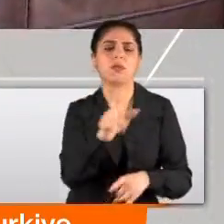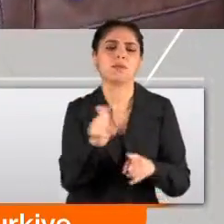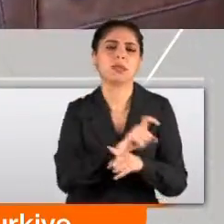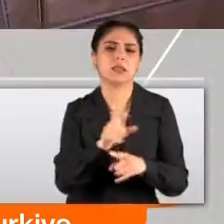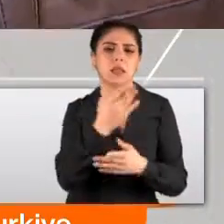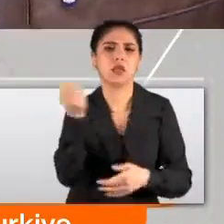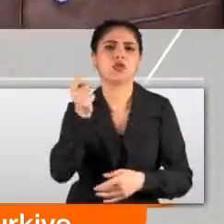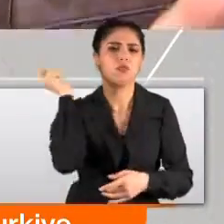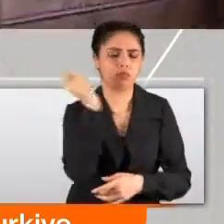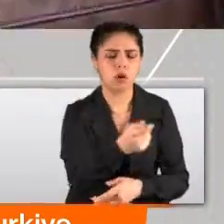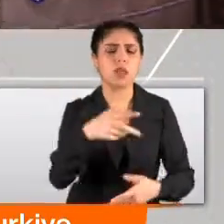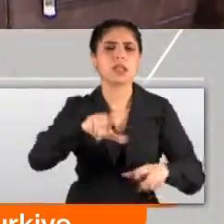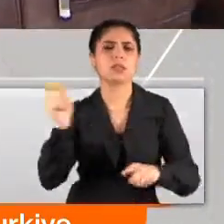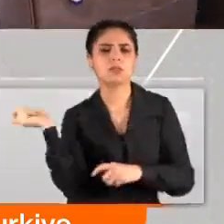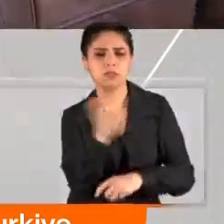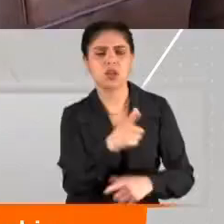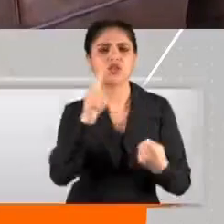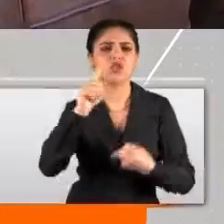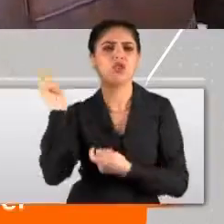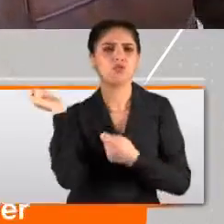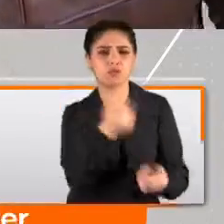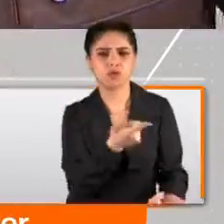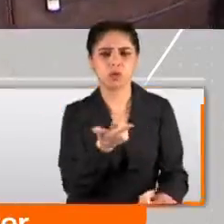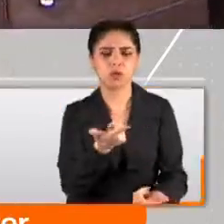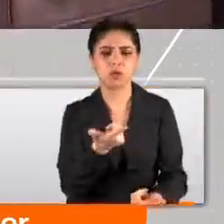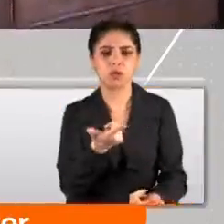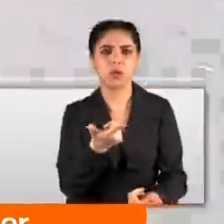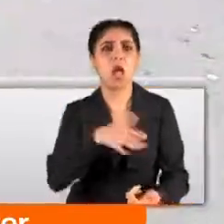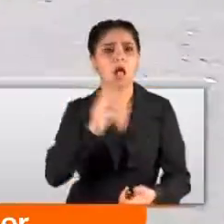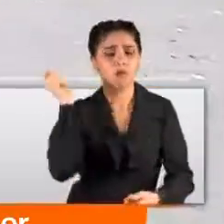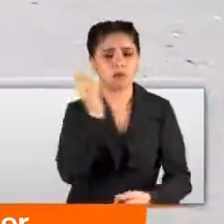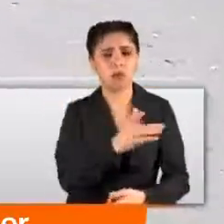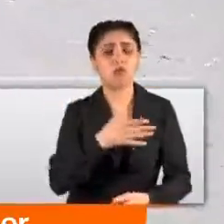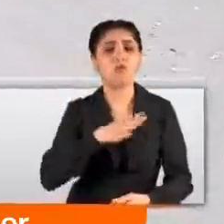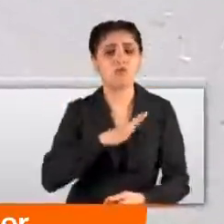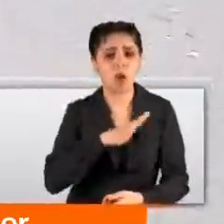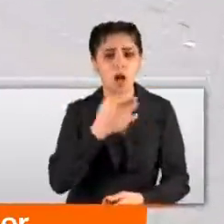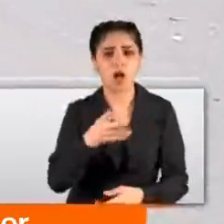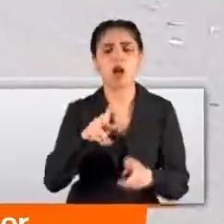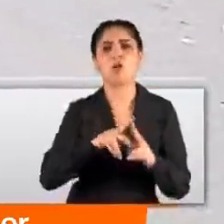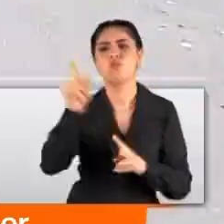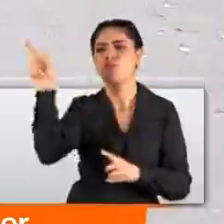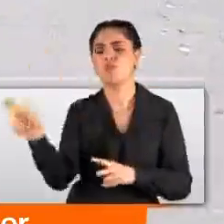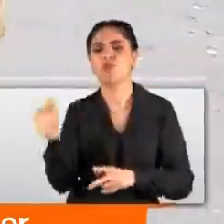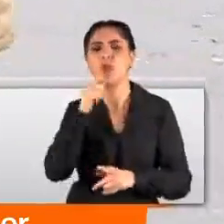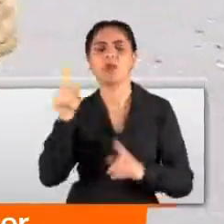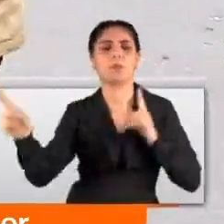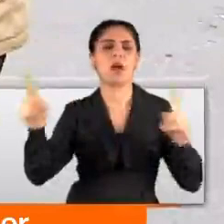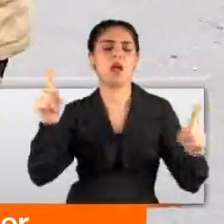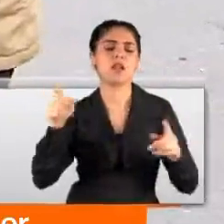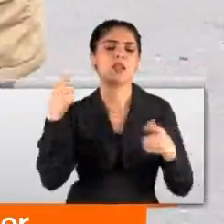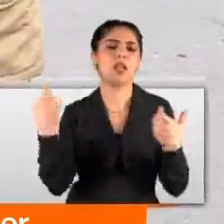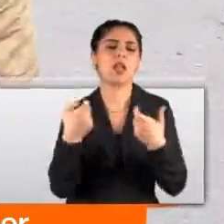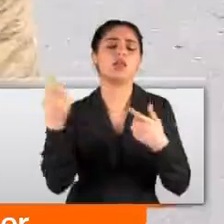sopayla vurmuşsun, sandalyeyi fırlatmışsın, şişeler fırlatıyorsun. Gördüğün yerde tekme atıyorsun. Bu sebeple de Mustafa Şahin'le aralarında tartışma